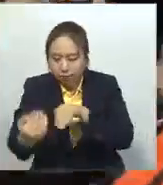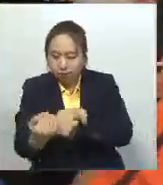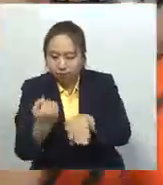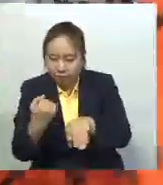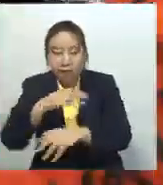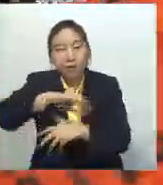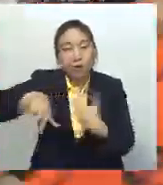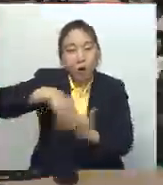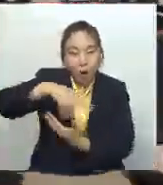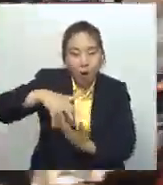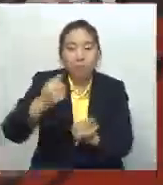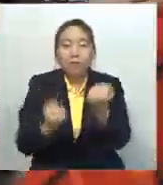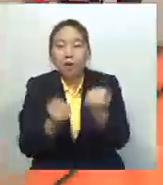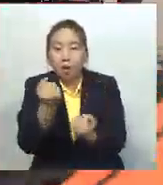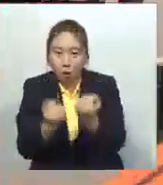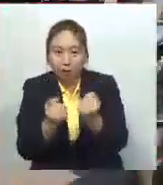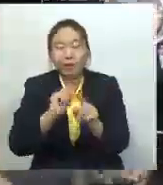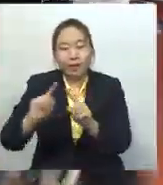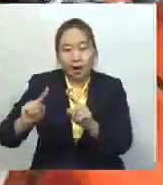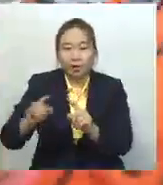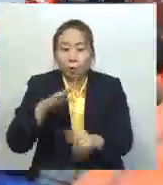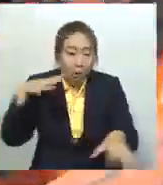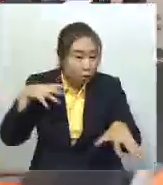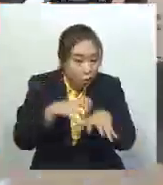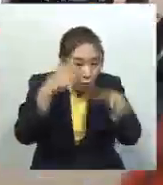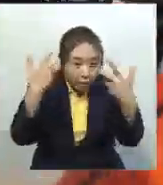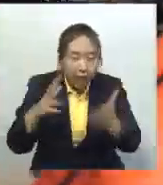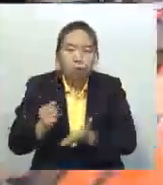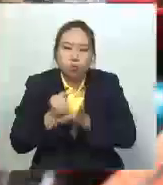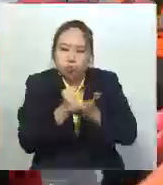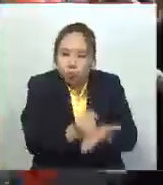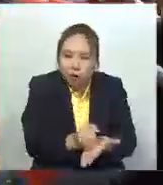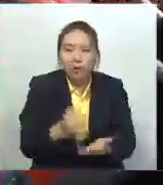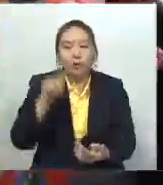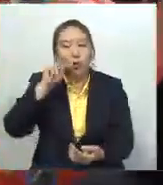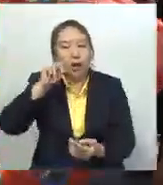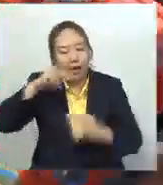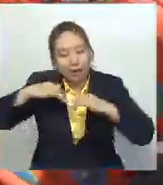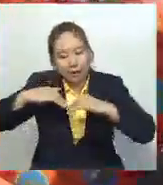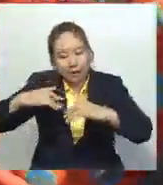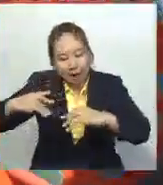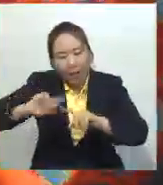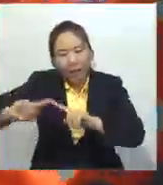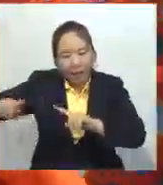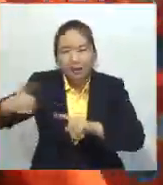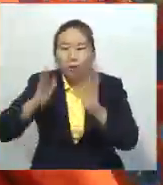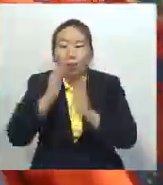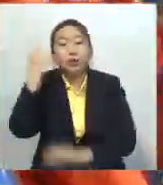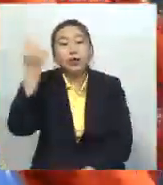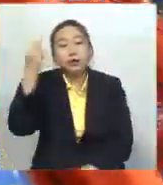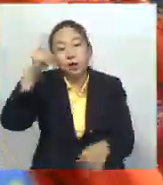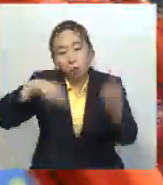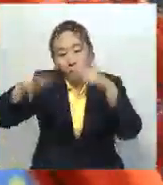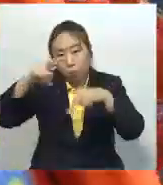แวดล้อมด้านยานพาหนะการช่วยเหลือหลังเกิดอุบัติเหตุความปลอดภัยทางน้ำการดูแลความปลอดภัยให้แก่นักท่องเ